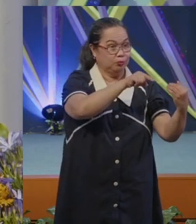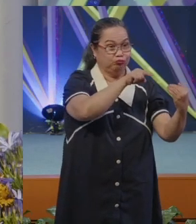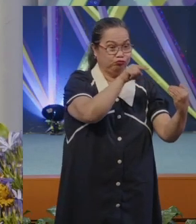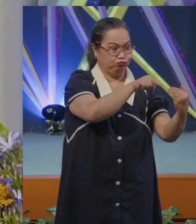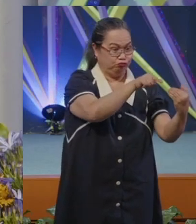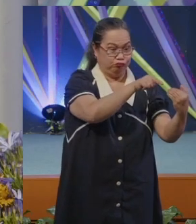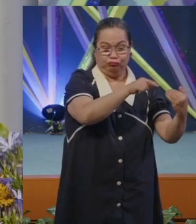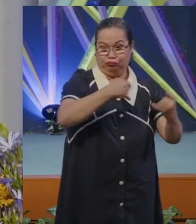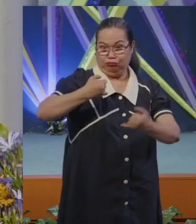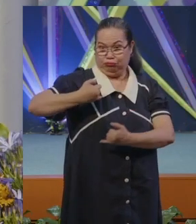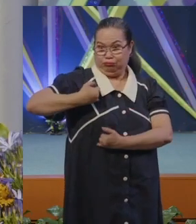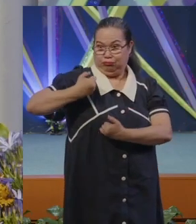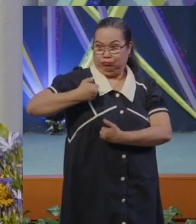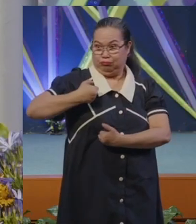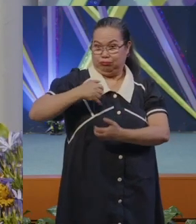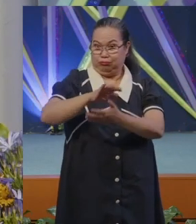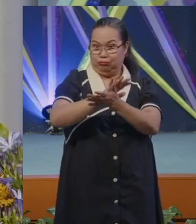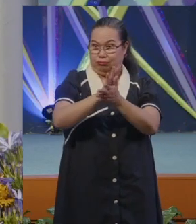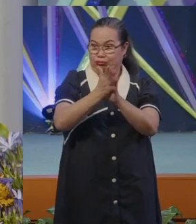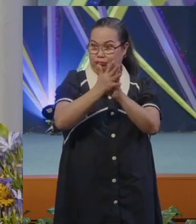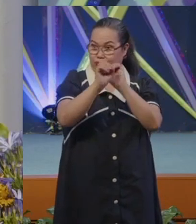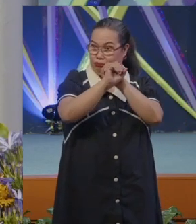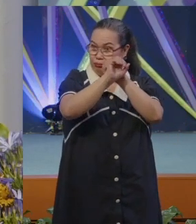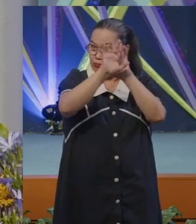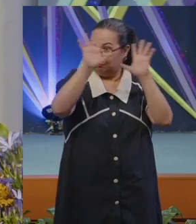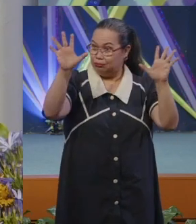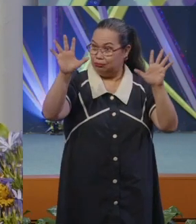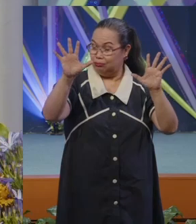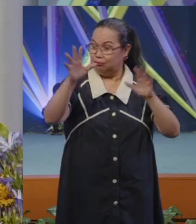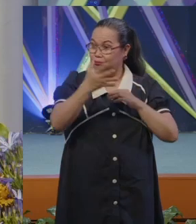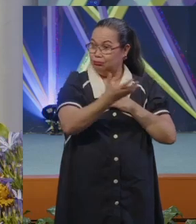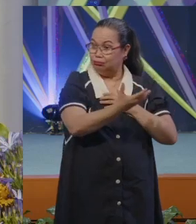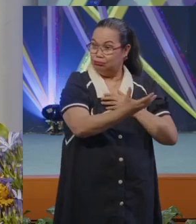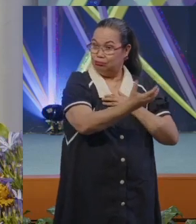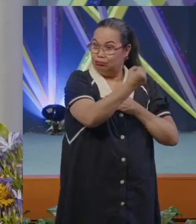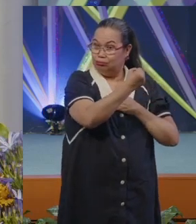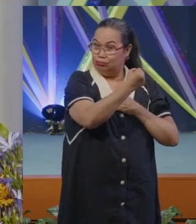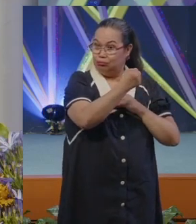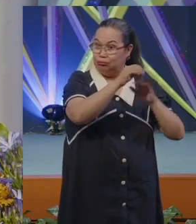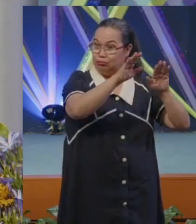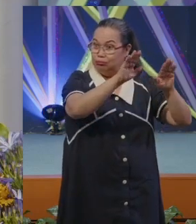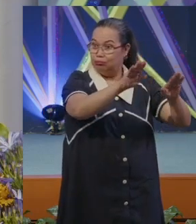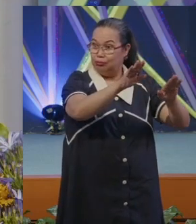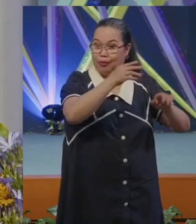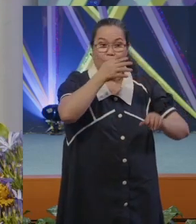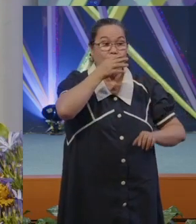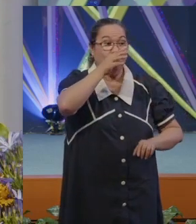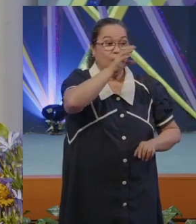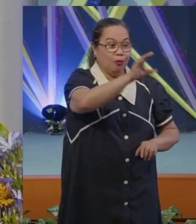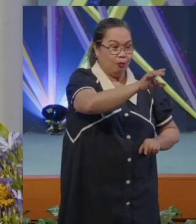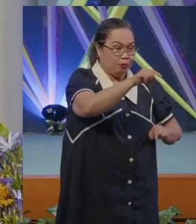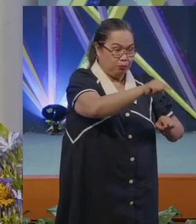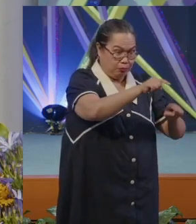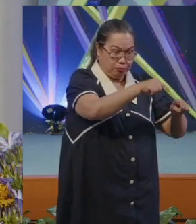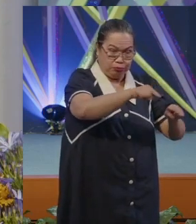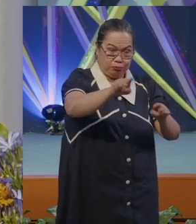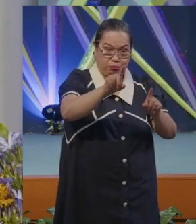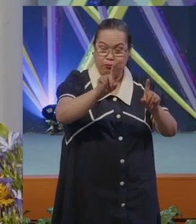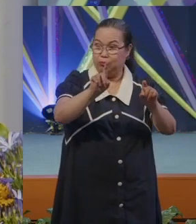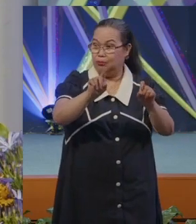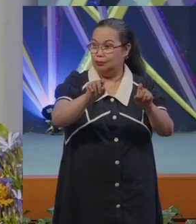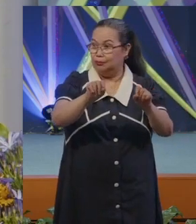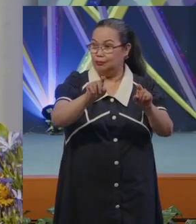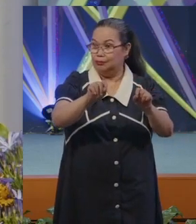Joshua upang maging malinaw sa kanya ang kanyang komisyon, ang dapat niyang gawin sa kanyang